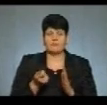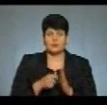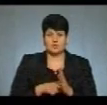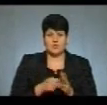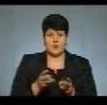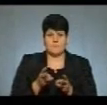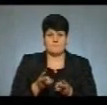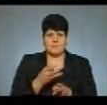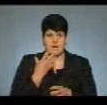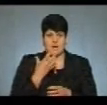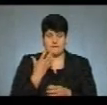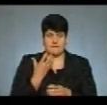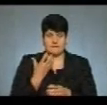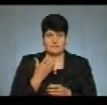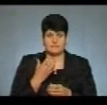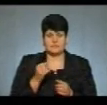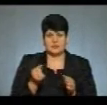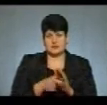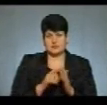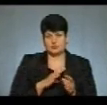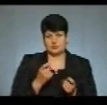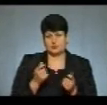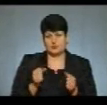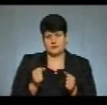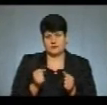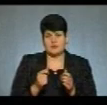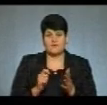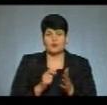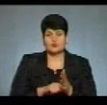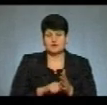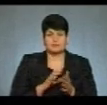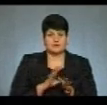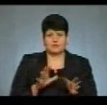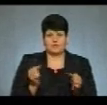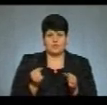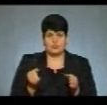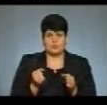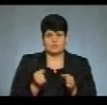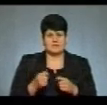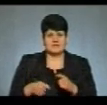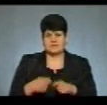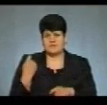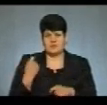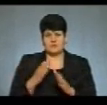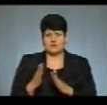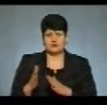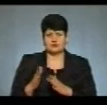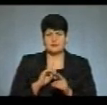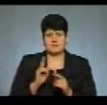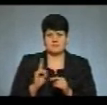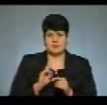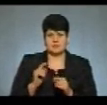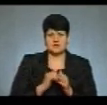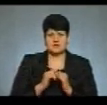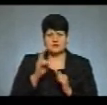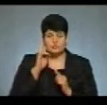обігрівач. Прийшли в клас, трошки було холоднувато, тому я включила, щоб не було холодно. І щоб не зривався просто урок, щоб не бігали в туалет на уроці часто.